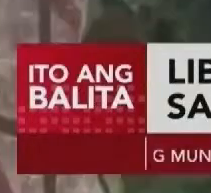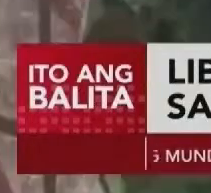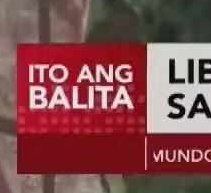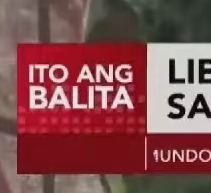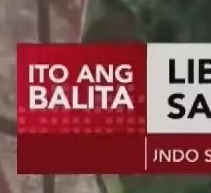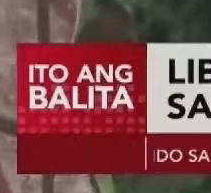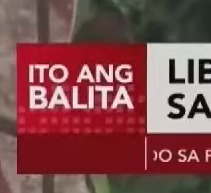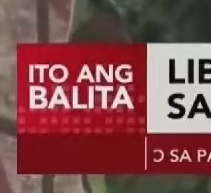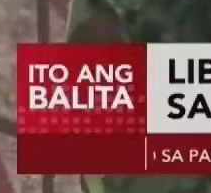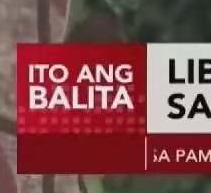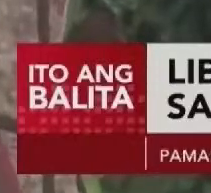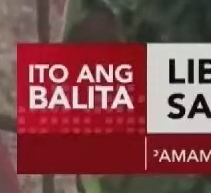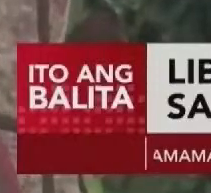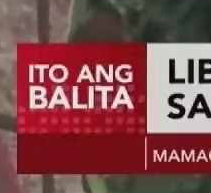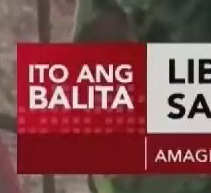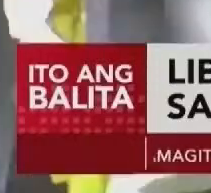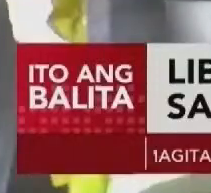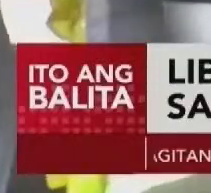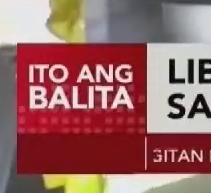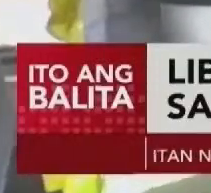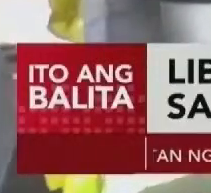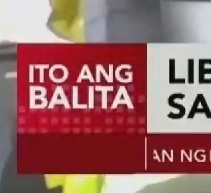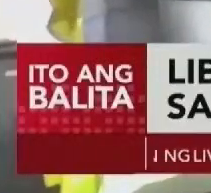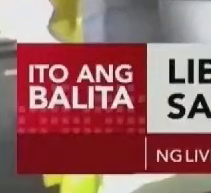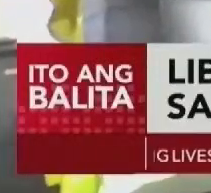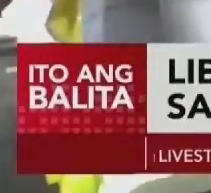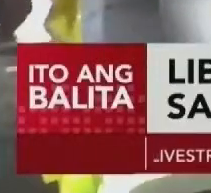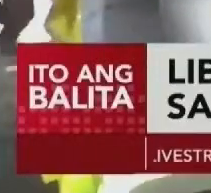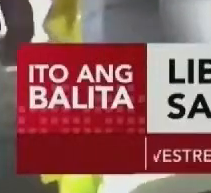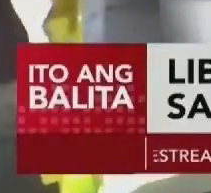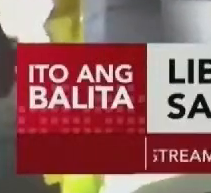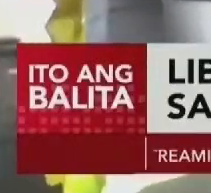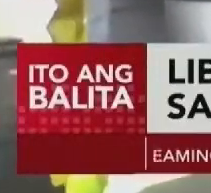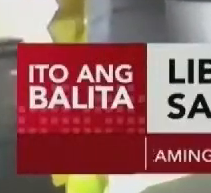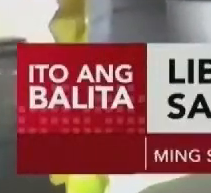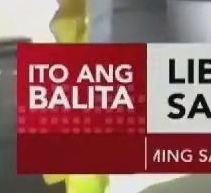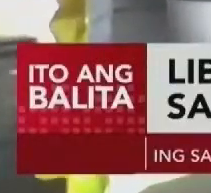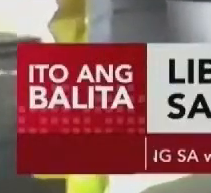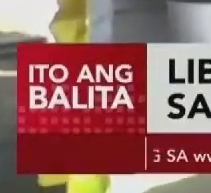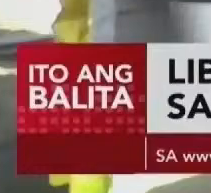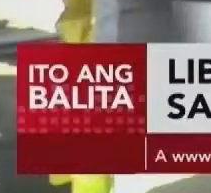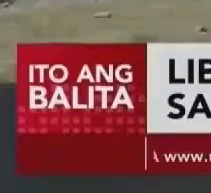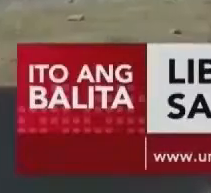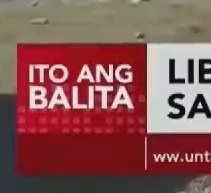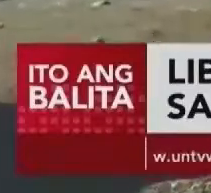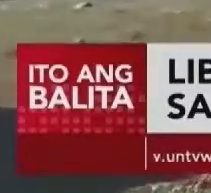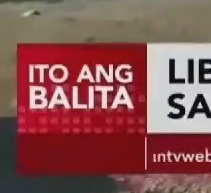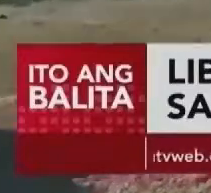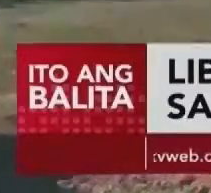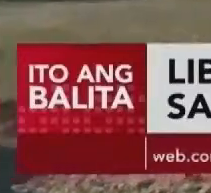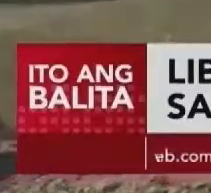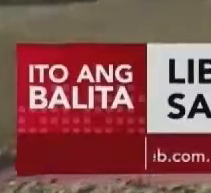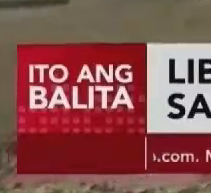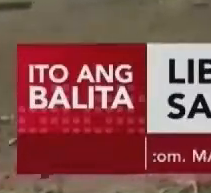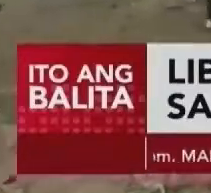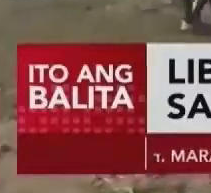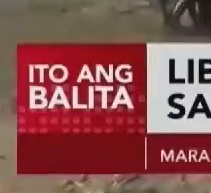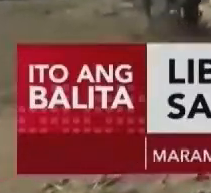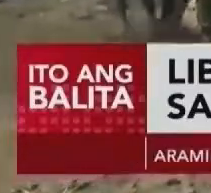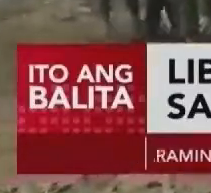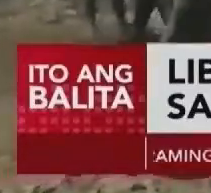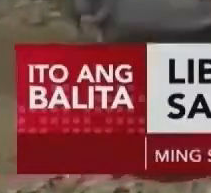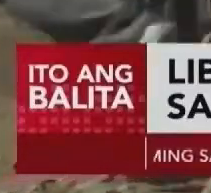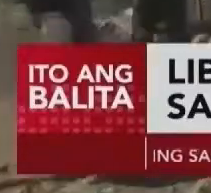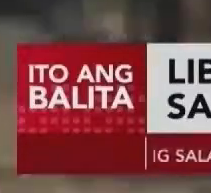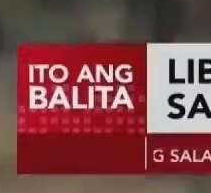nila, ay nag-request ang Tagaytay City Police sa Members Church of God International na magsagawa ng feeding program sa Purok 86, Barangay Kaybagal